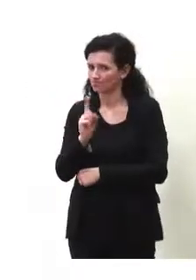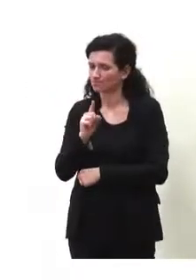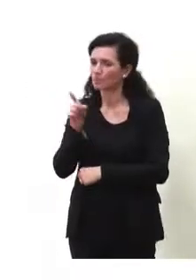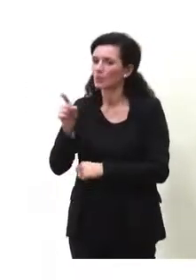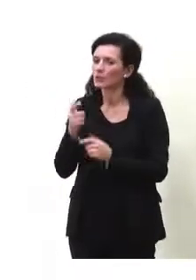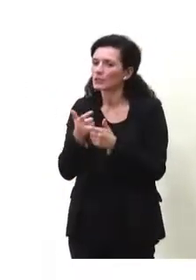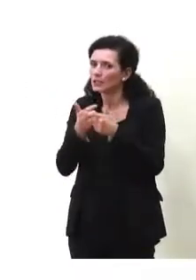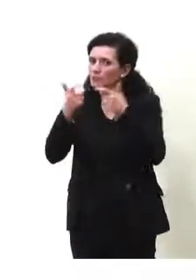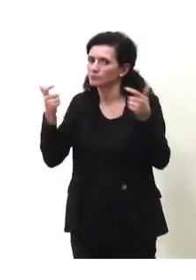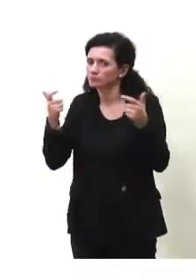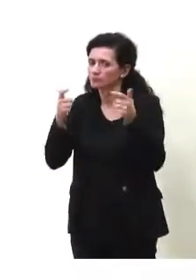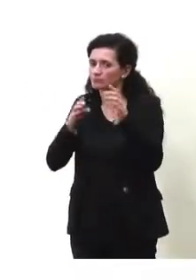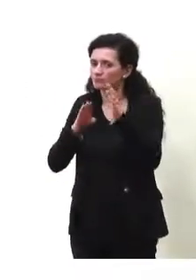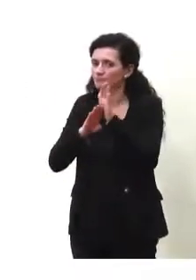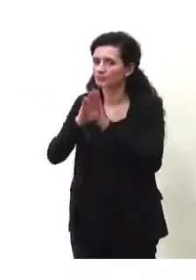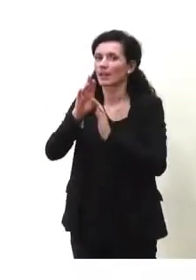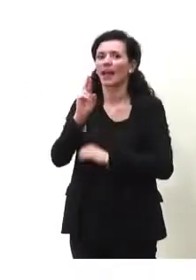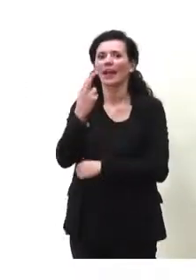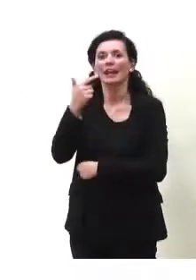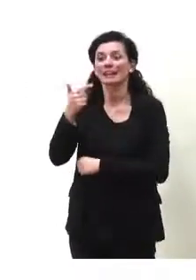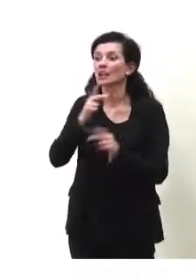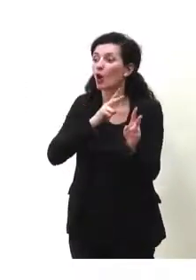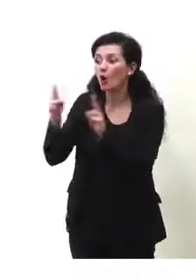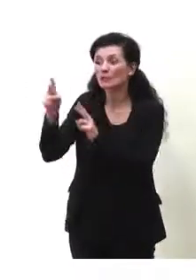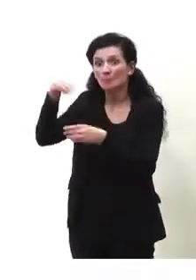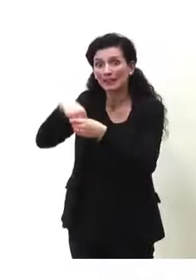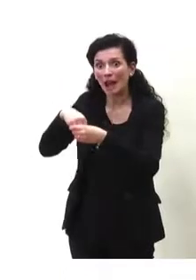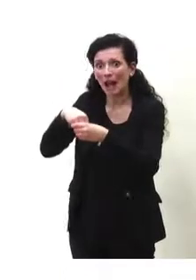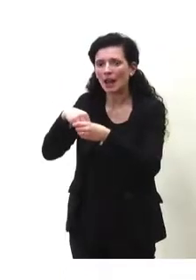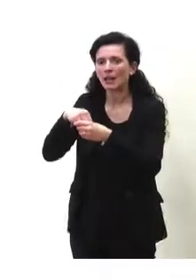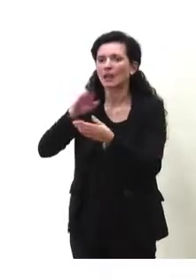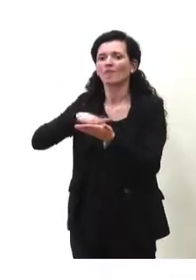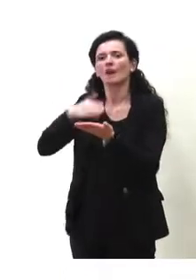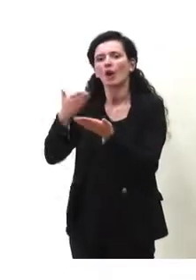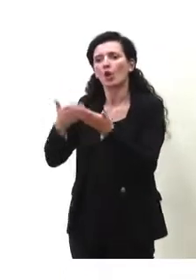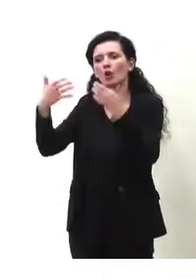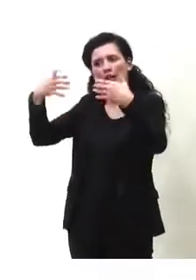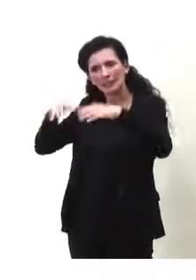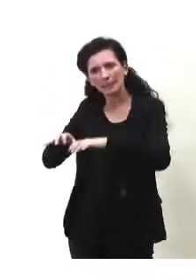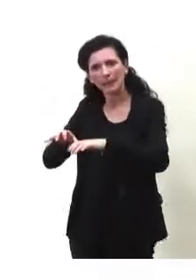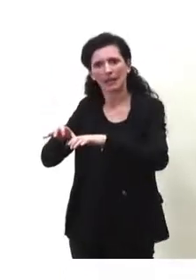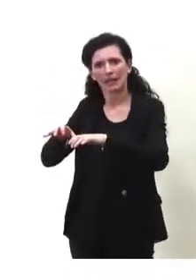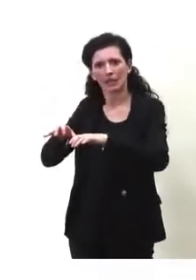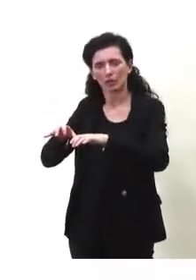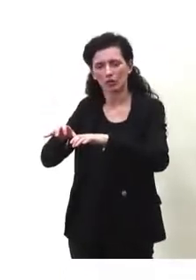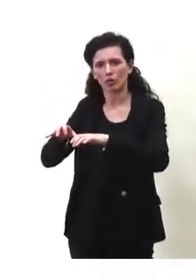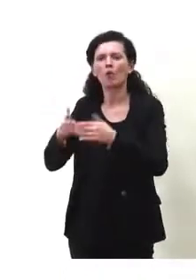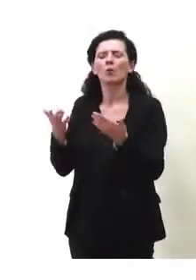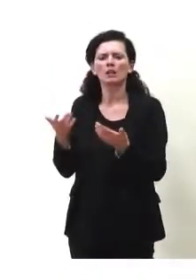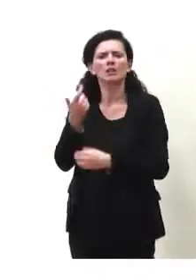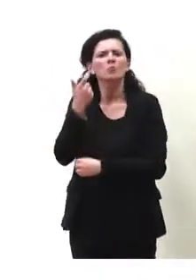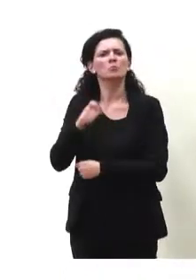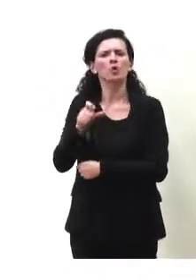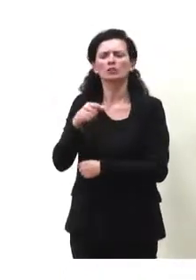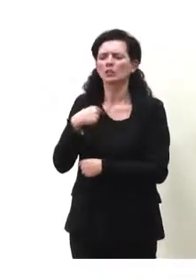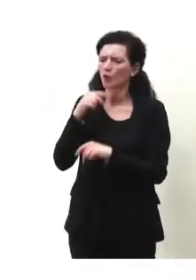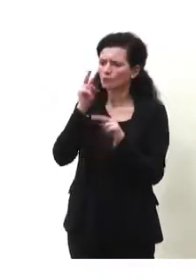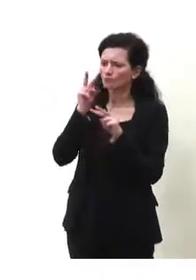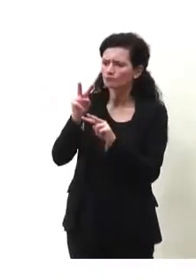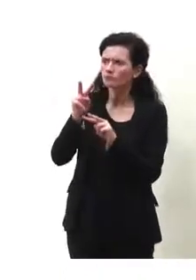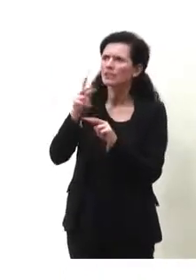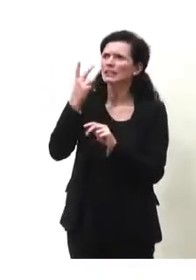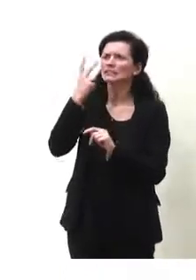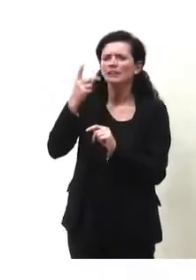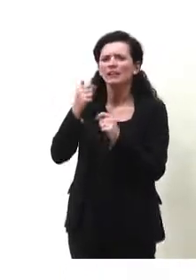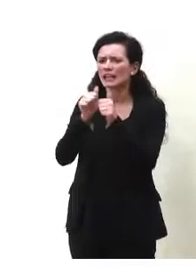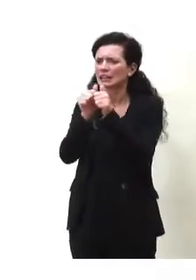crescita nell'RT da ospedalizzati è minore. Quindi questo è solo per spiegare perché è possibile osservare un disallineamento dei